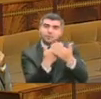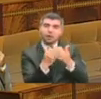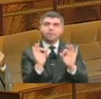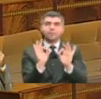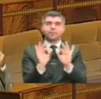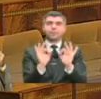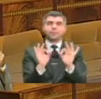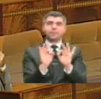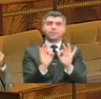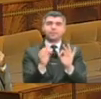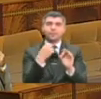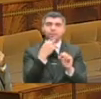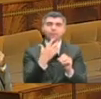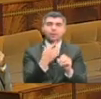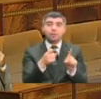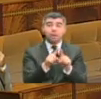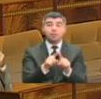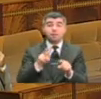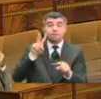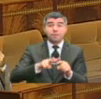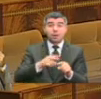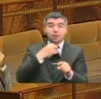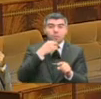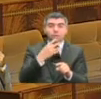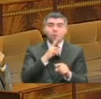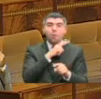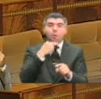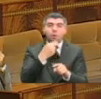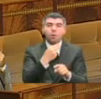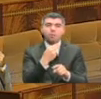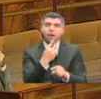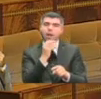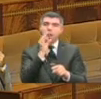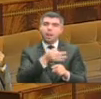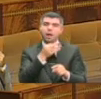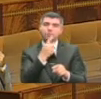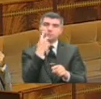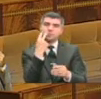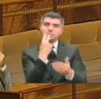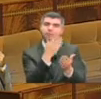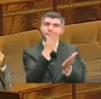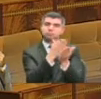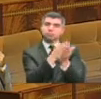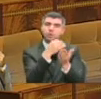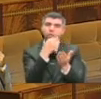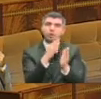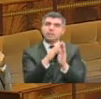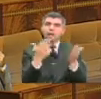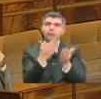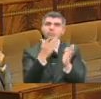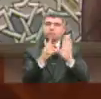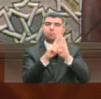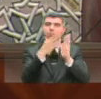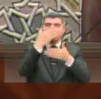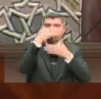الذي نستنكره السيد الوزير، نتمنى ان تفعلوا ربط المسؤوليه بالمحاسبه ديال الدستور، شكرا. شكرا